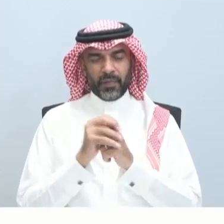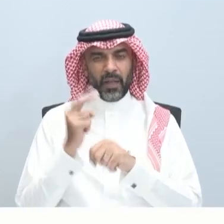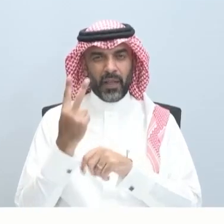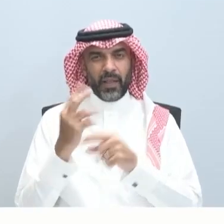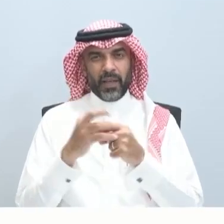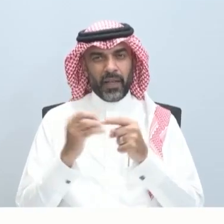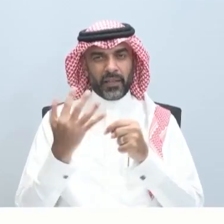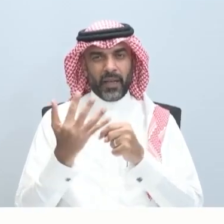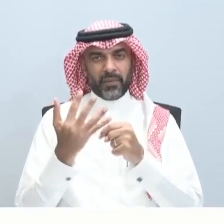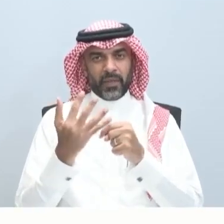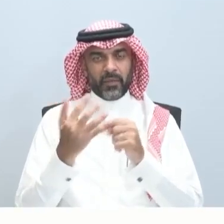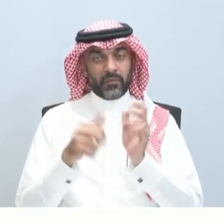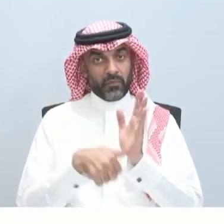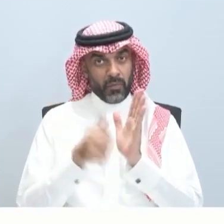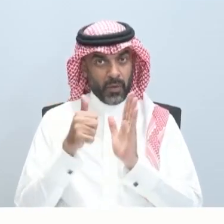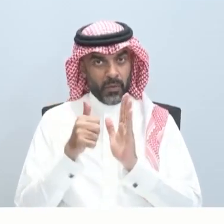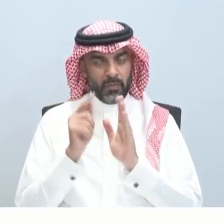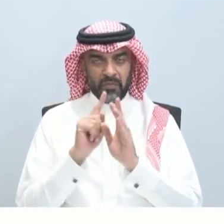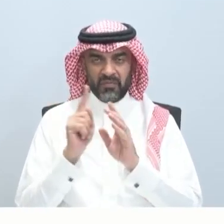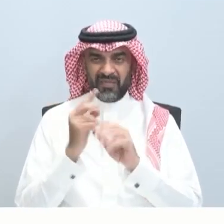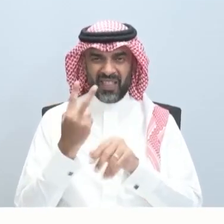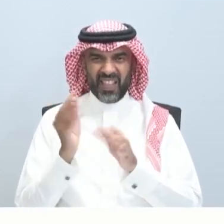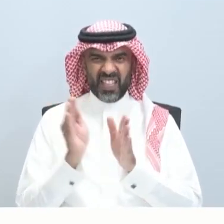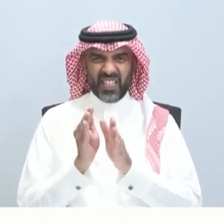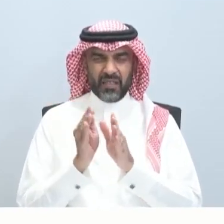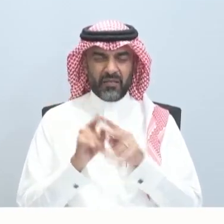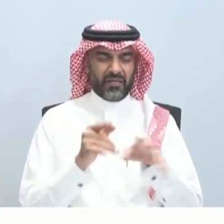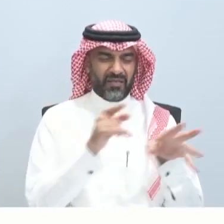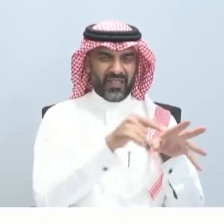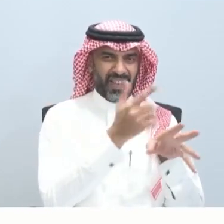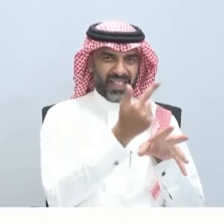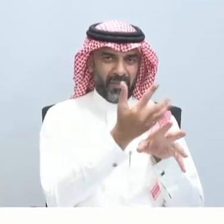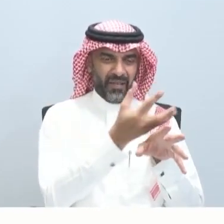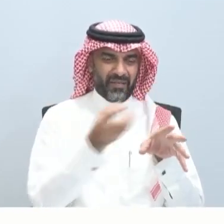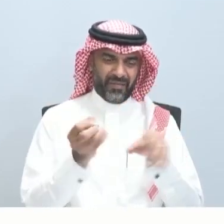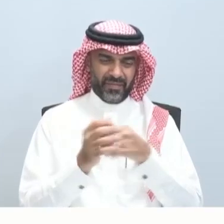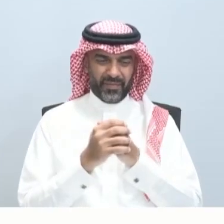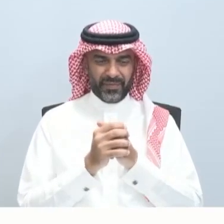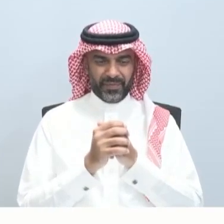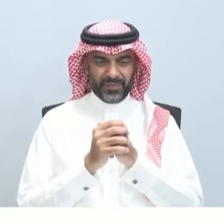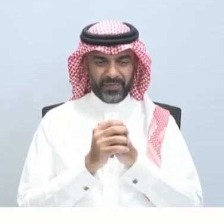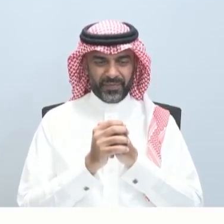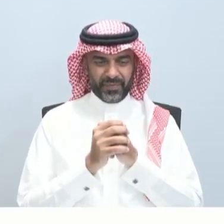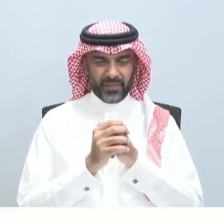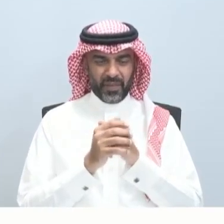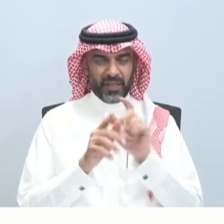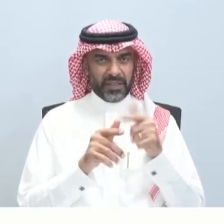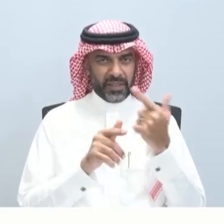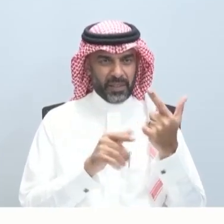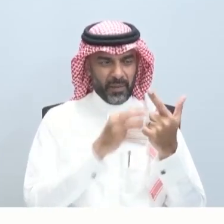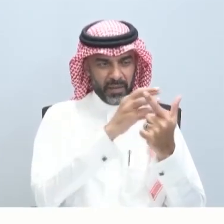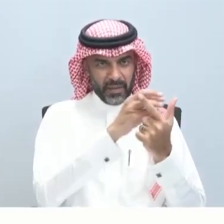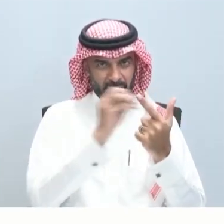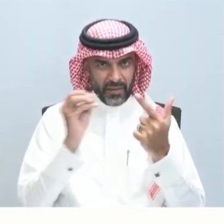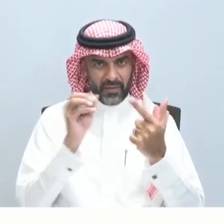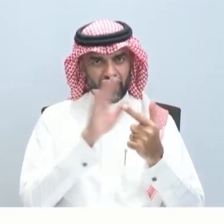اثنان مطروحا منها خمسه هل نستطيع لا نستطيع اذا نحتاج الى ماذا الى اعاده التجميع فنقول ابنائي